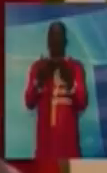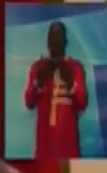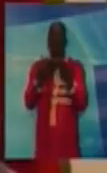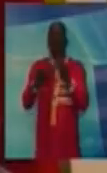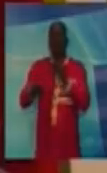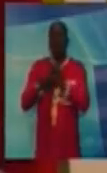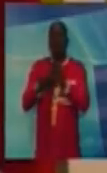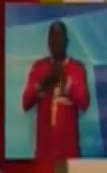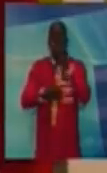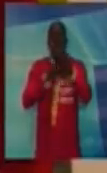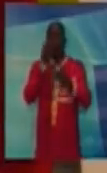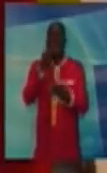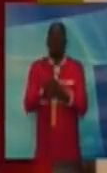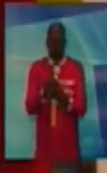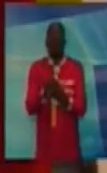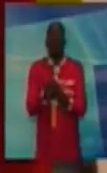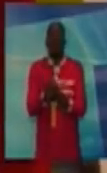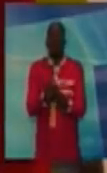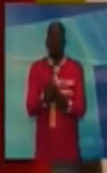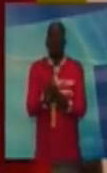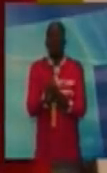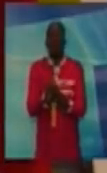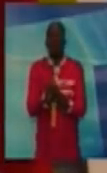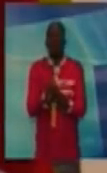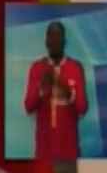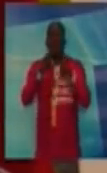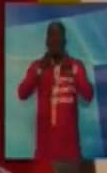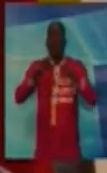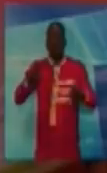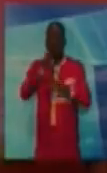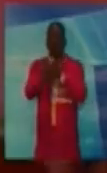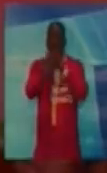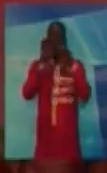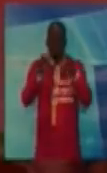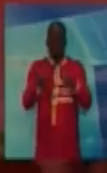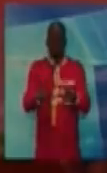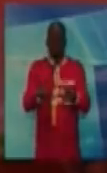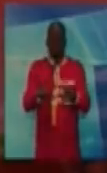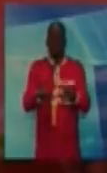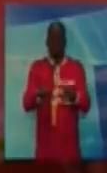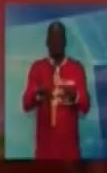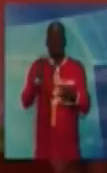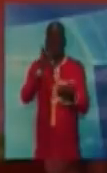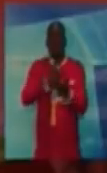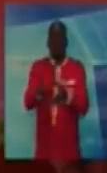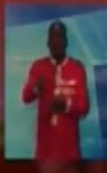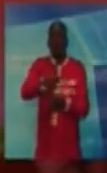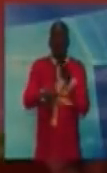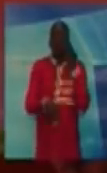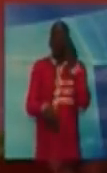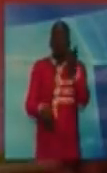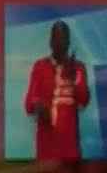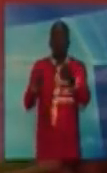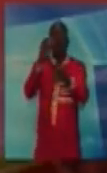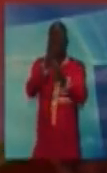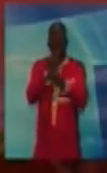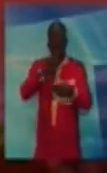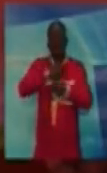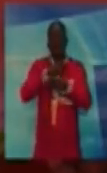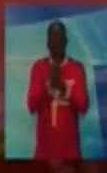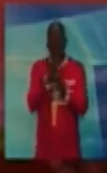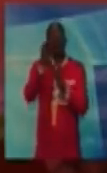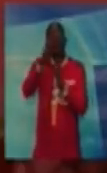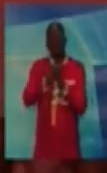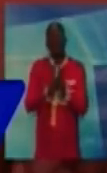la Banque mondiale, la Maison de l'entreprise. Les couveuses que vous voyez, ça nous permet d'optimiser la production de la